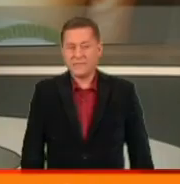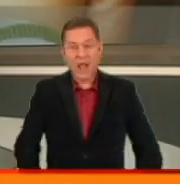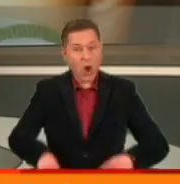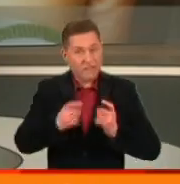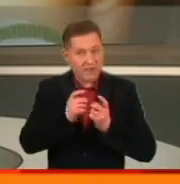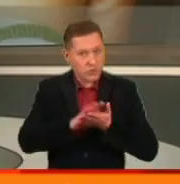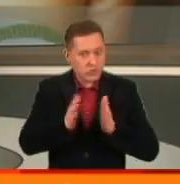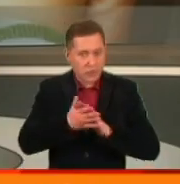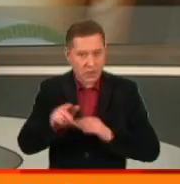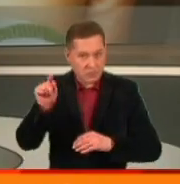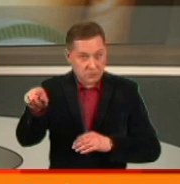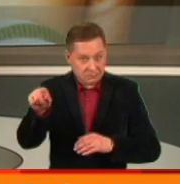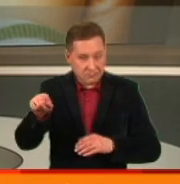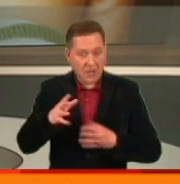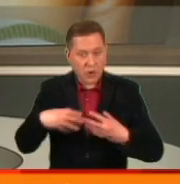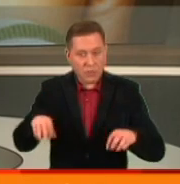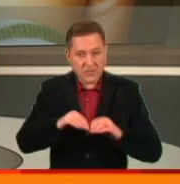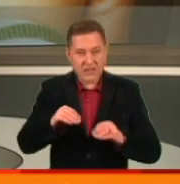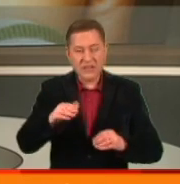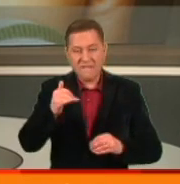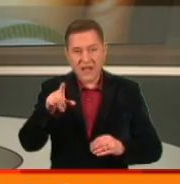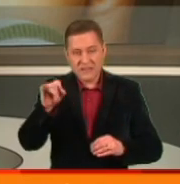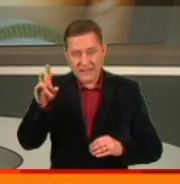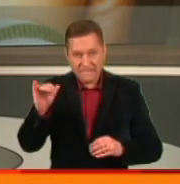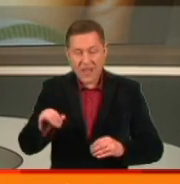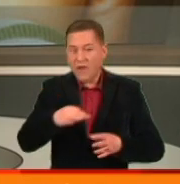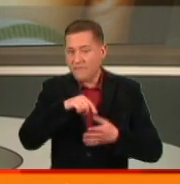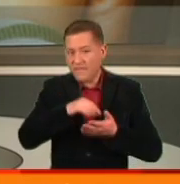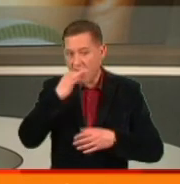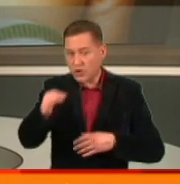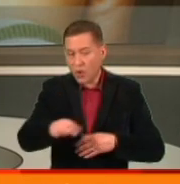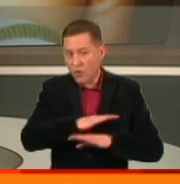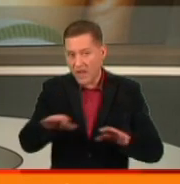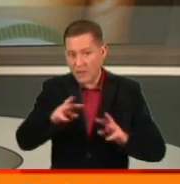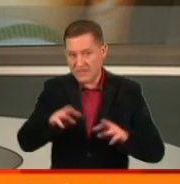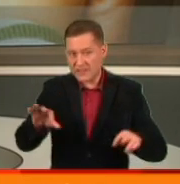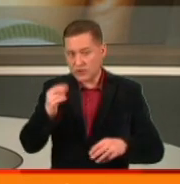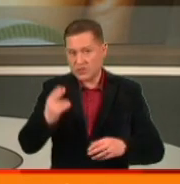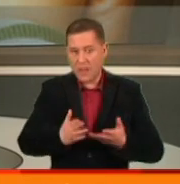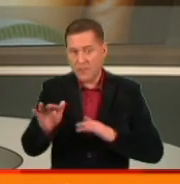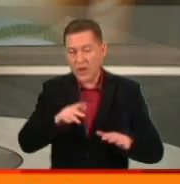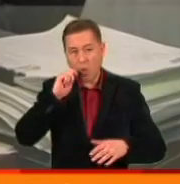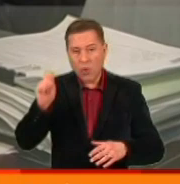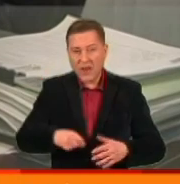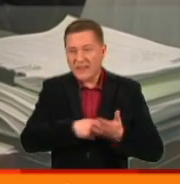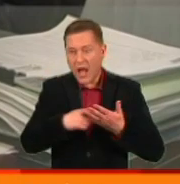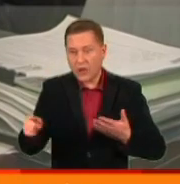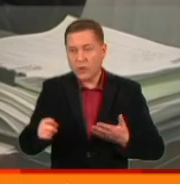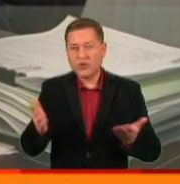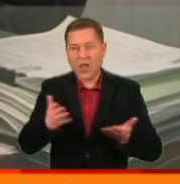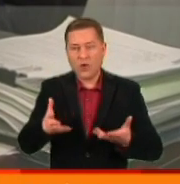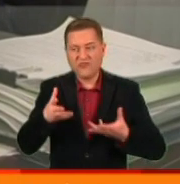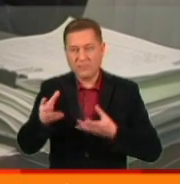На конфліктну ситуацію навколо фастівської родини Слободяні відреагували у Міністерстві соціальної політики України. Там наголошують, наразі якось вплинути